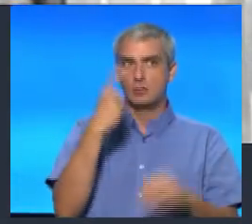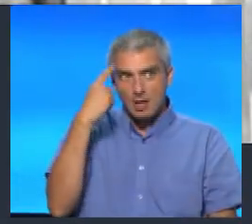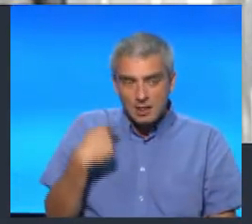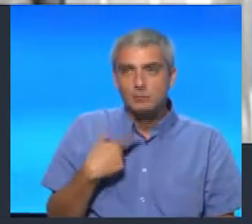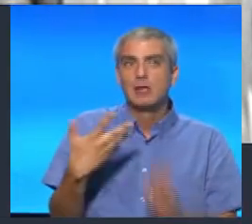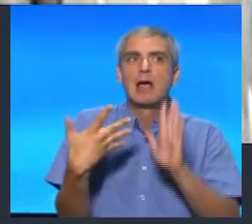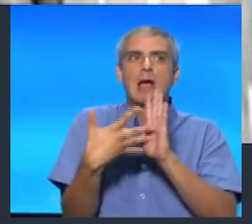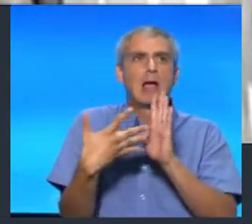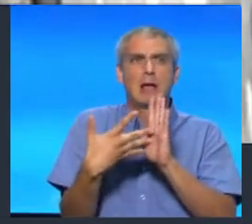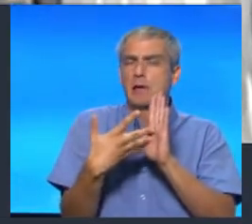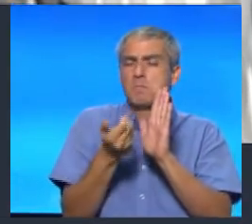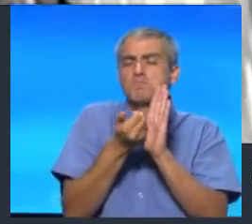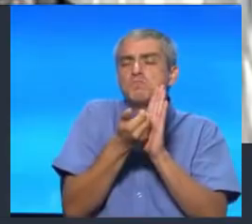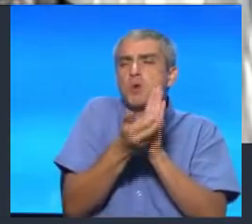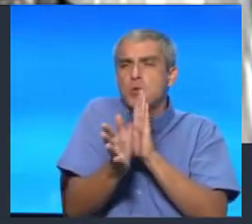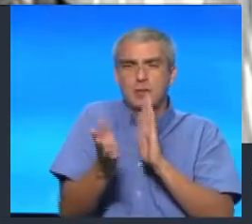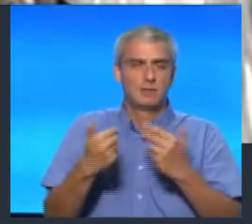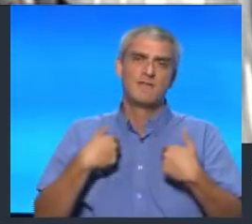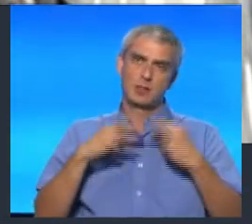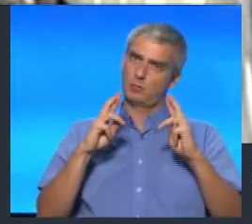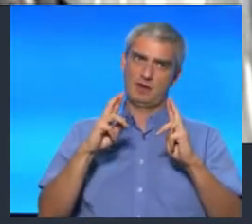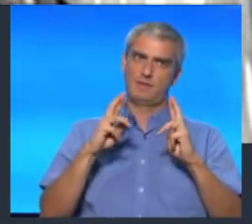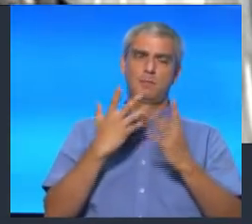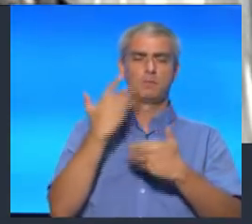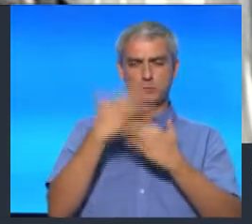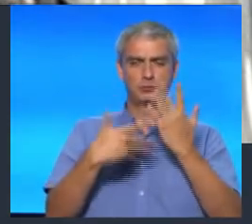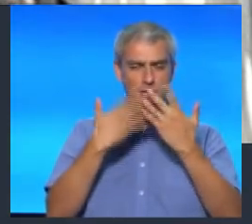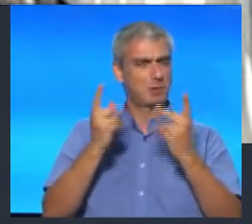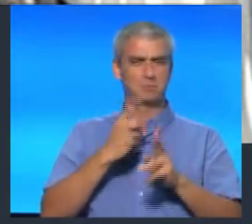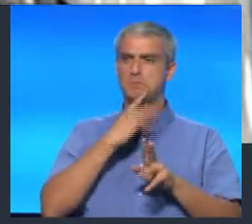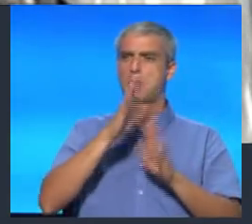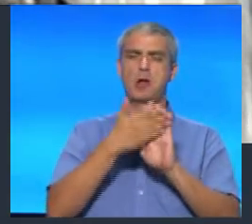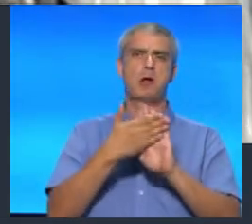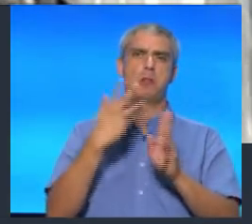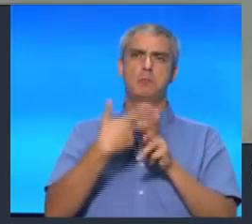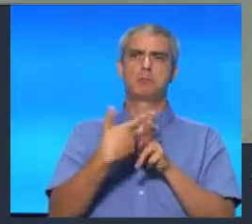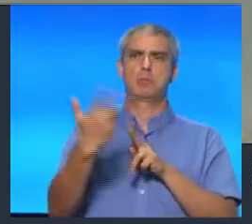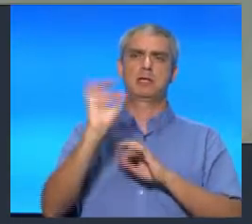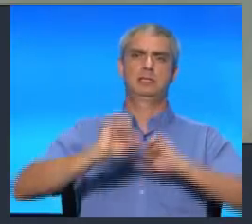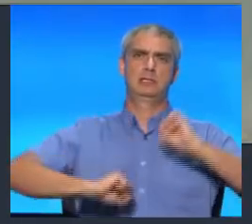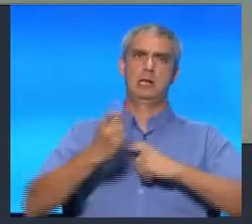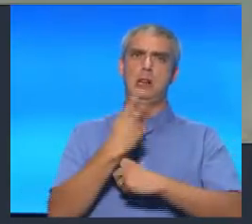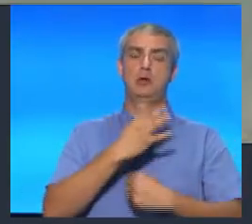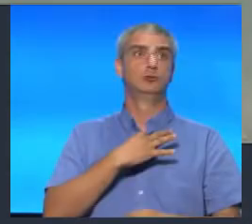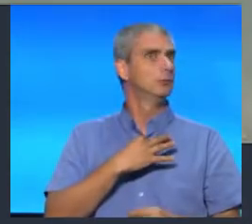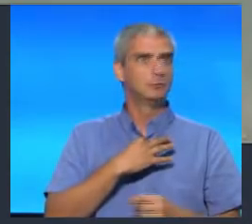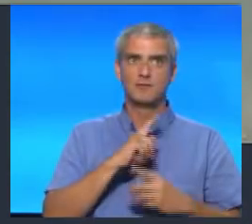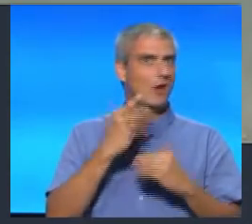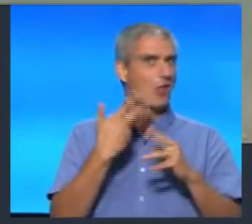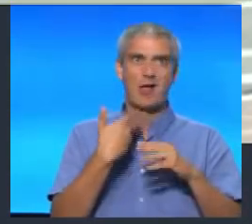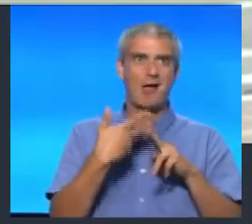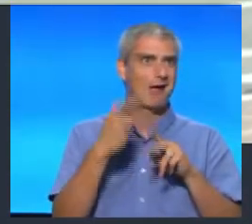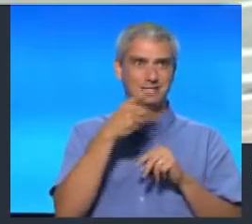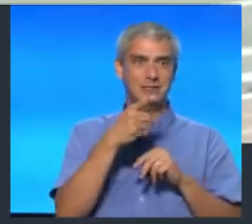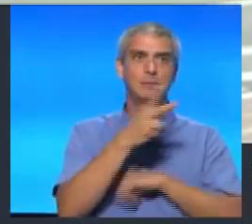בחקירה מיותרת, ואנחנו מקווים שיסתבר מהר מאוד שאכן לא נפל רבב במעשיו של מרשים. וזה לא מסתיים כאן.